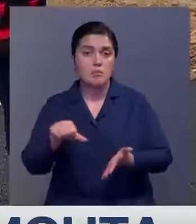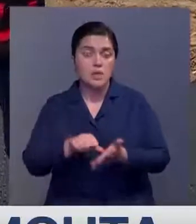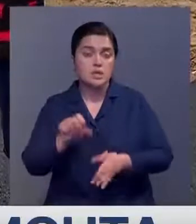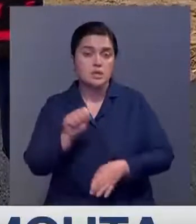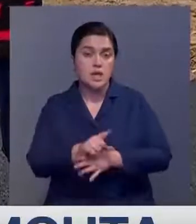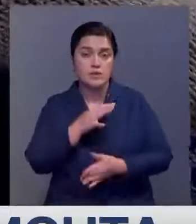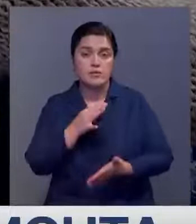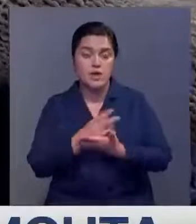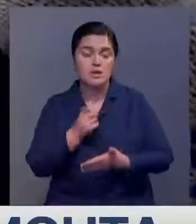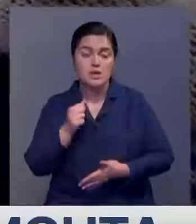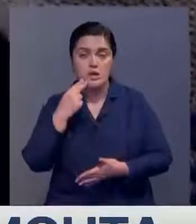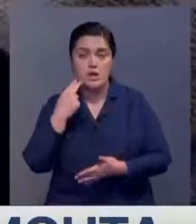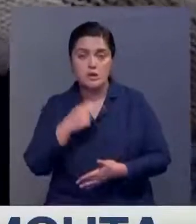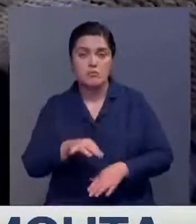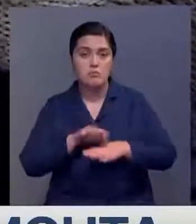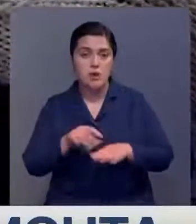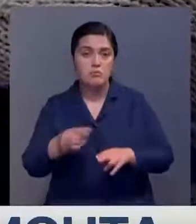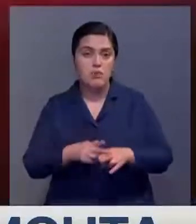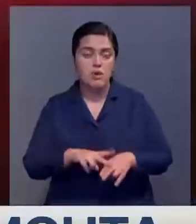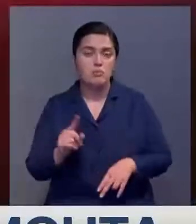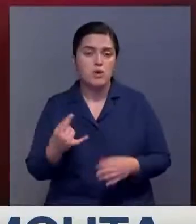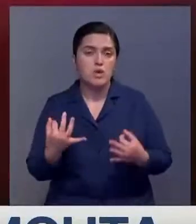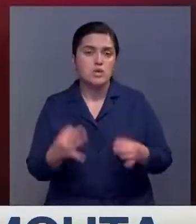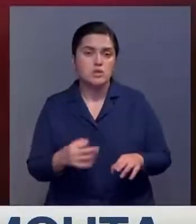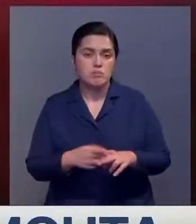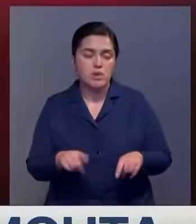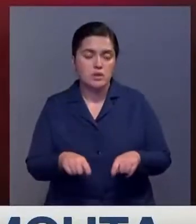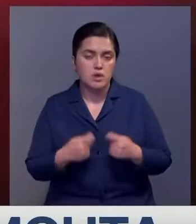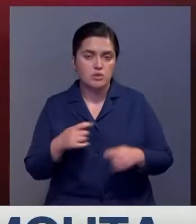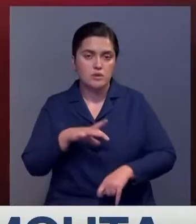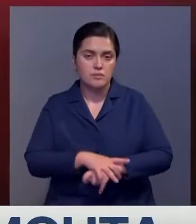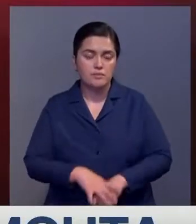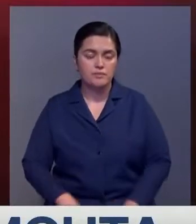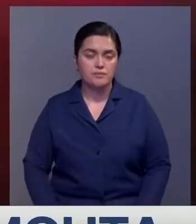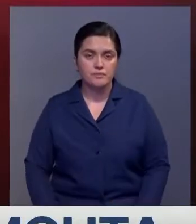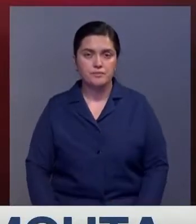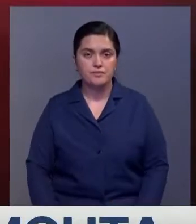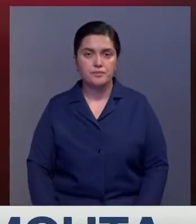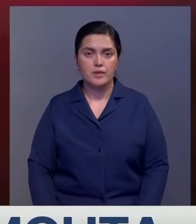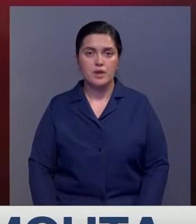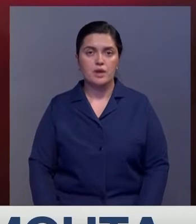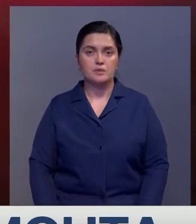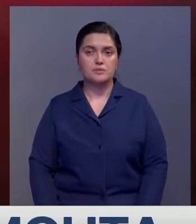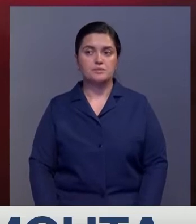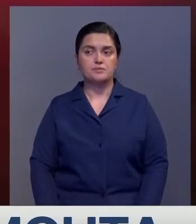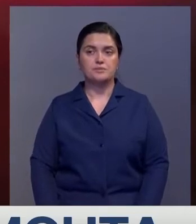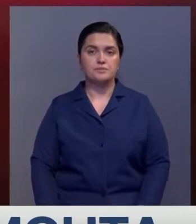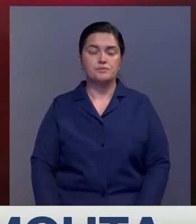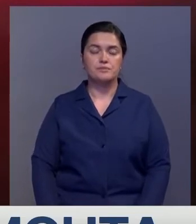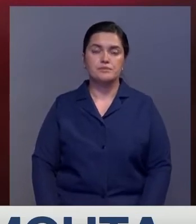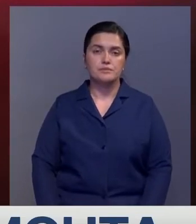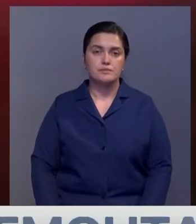за качество проводимых работ, допустил эти нарушения. Роза Сатканова, Руслан Газизов, Канат Махмутов, Уральск, Хабар 24.